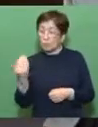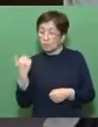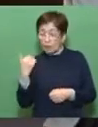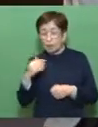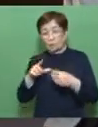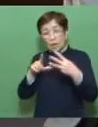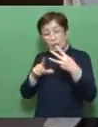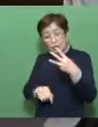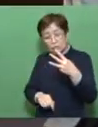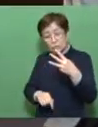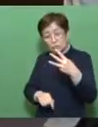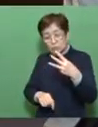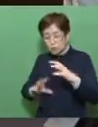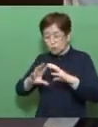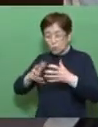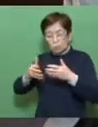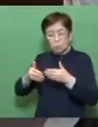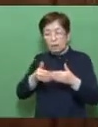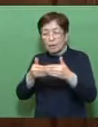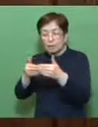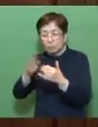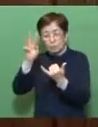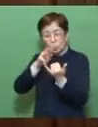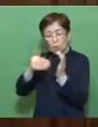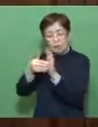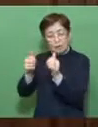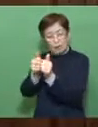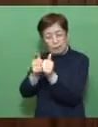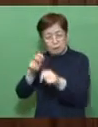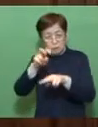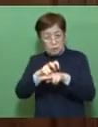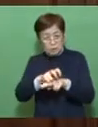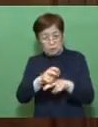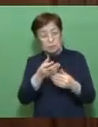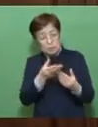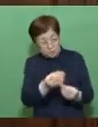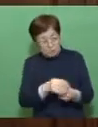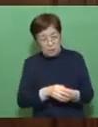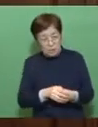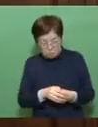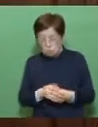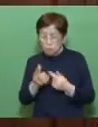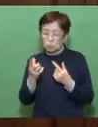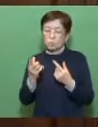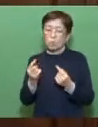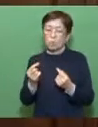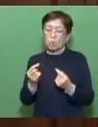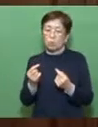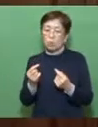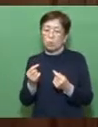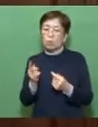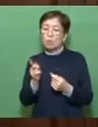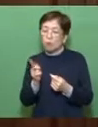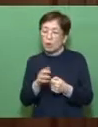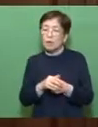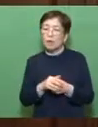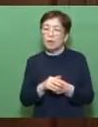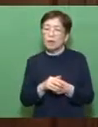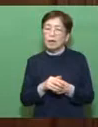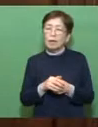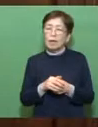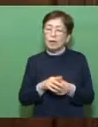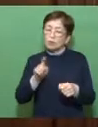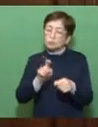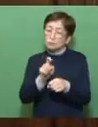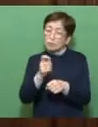防災会議というのに出席されてるんですねえあのこれはねえええ10